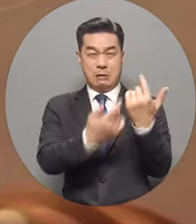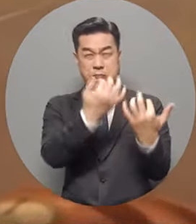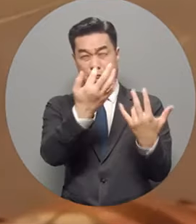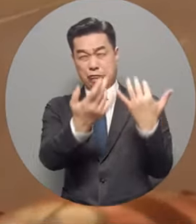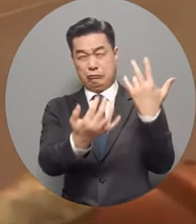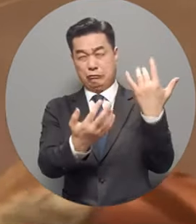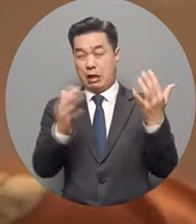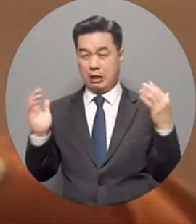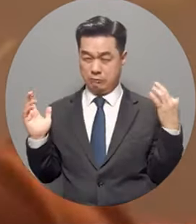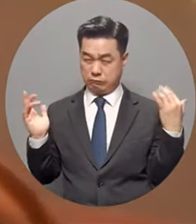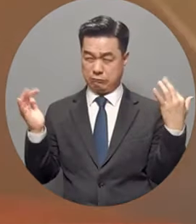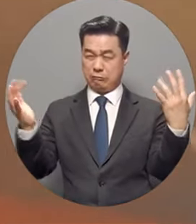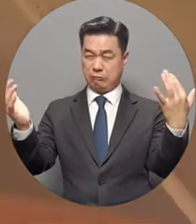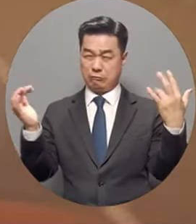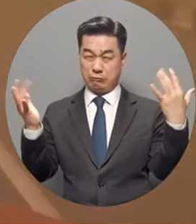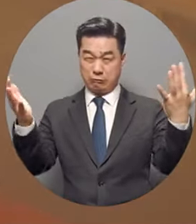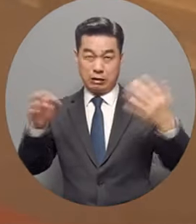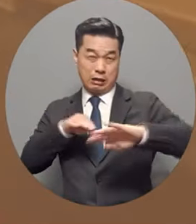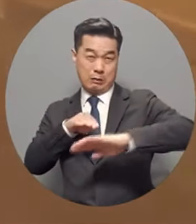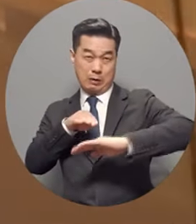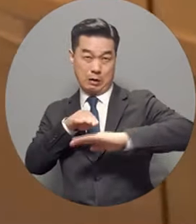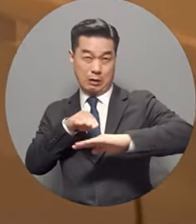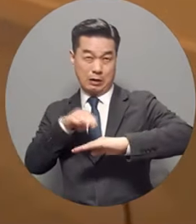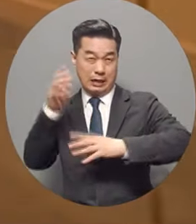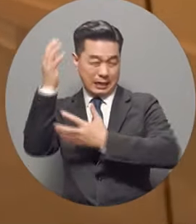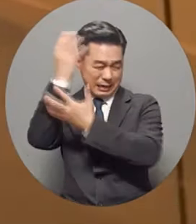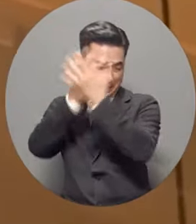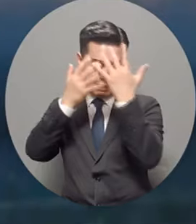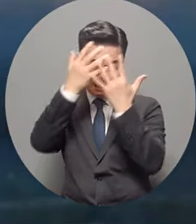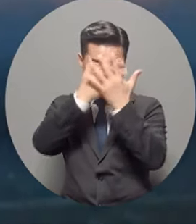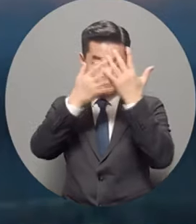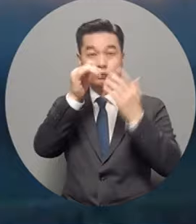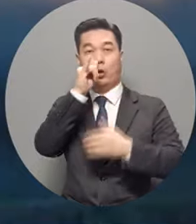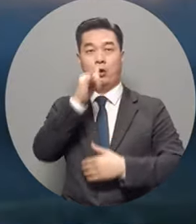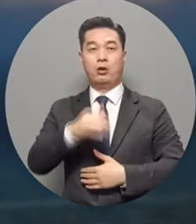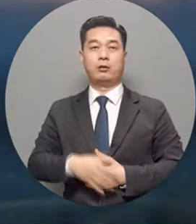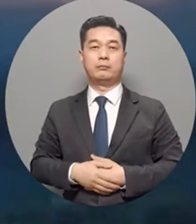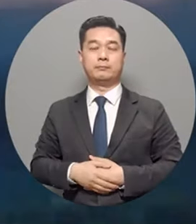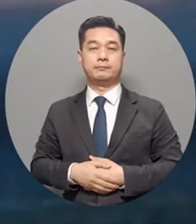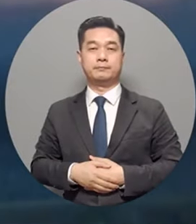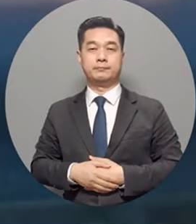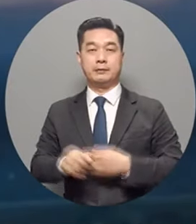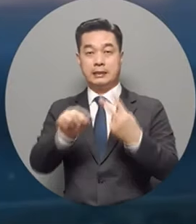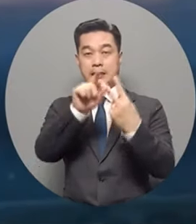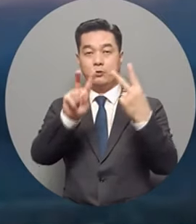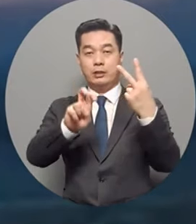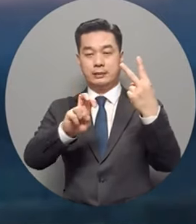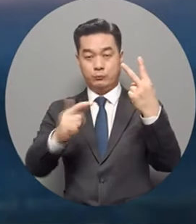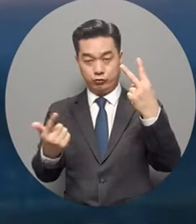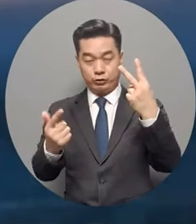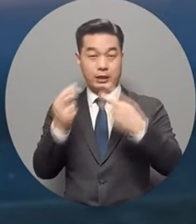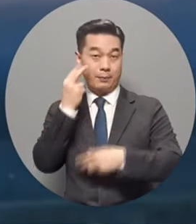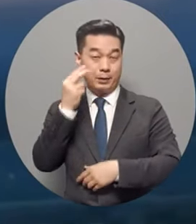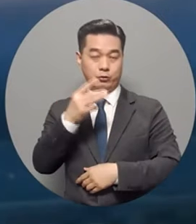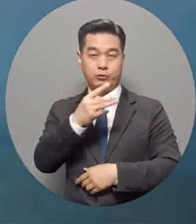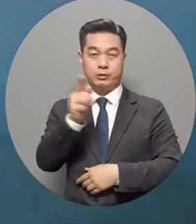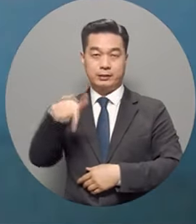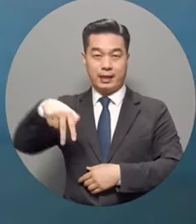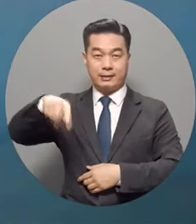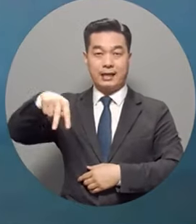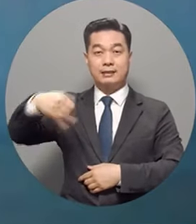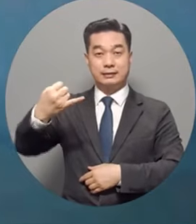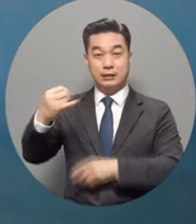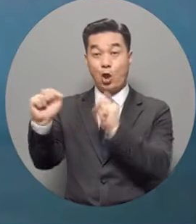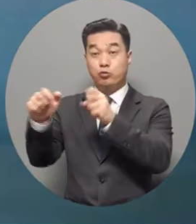집어삼킬 듯 타오르고 도로위는 시커먼 연기로 가득찼습니다 현지 시간 26일 미국 텍사스 북부에서 시작된 불이